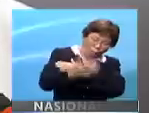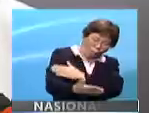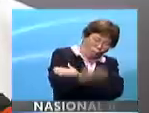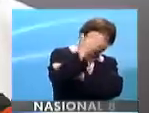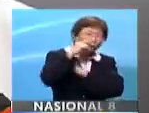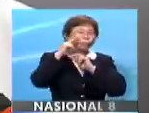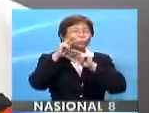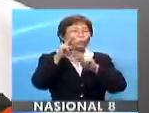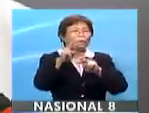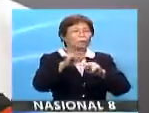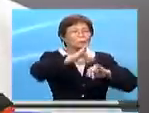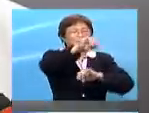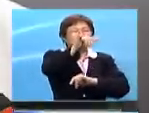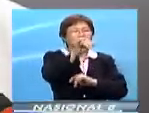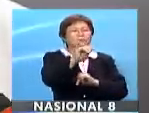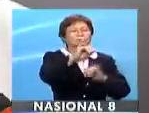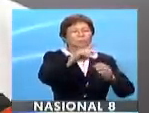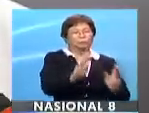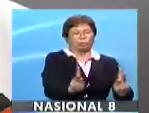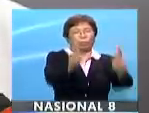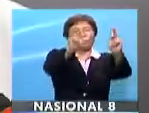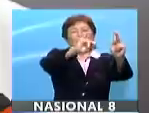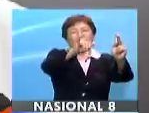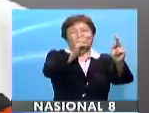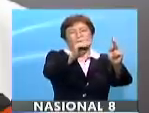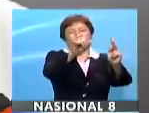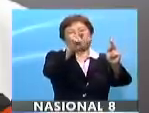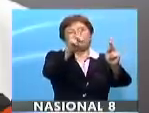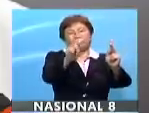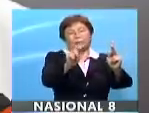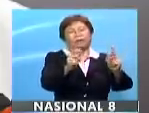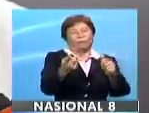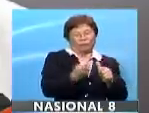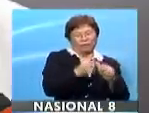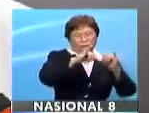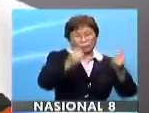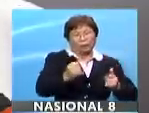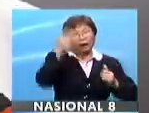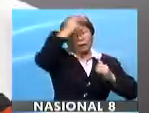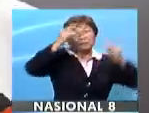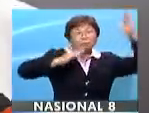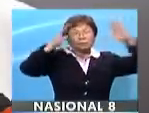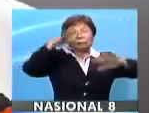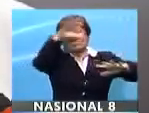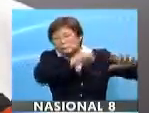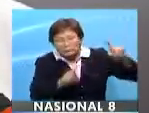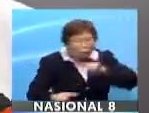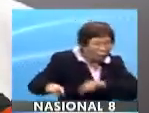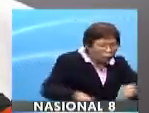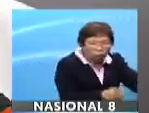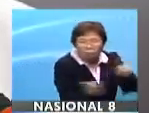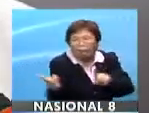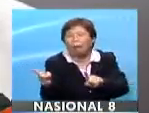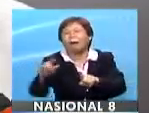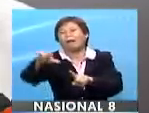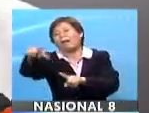perjalanan jamarat, kompleks jamarat bagi memastikan pertamanya tidak ada jemaah haji Malaysia yang tersesat masuk ke dalam